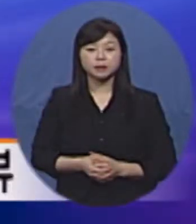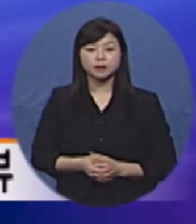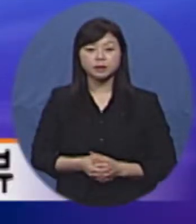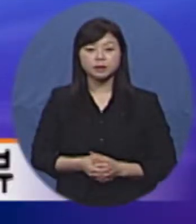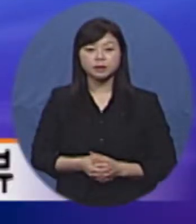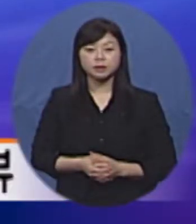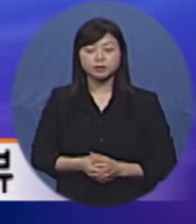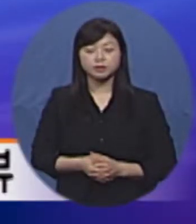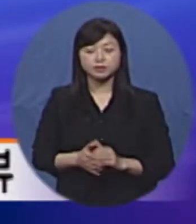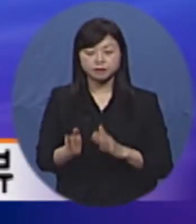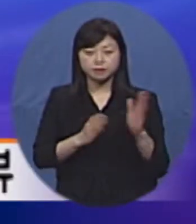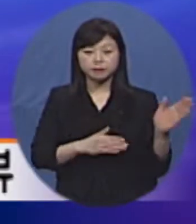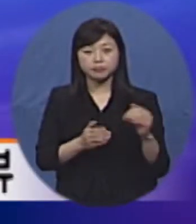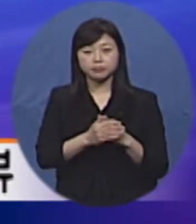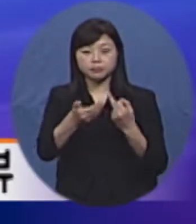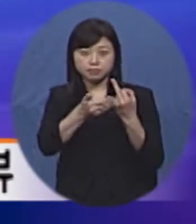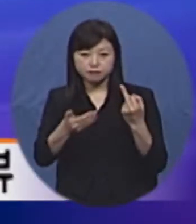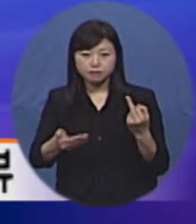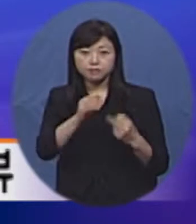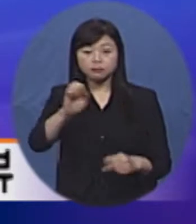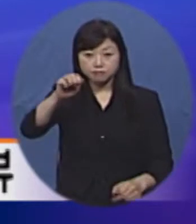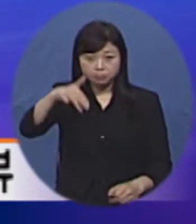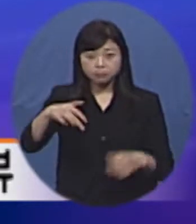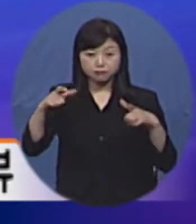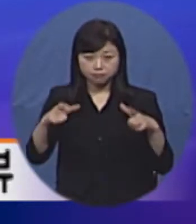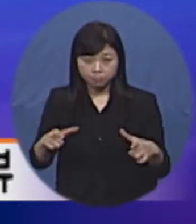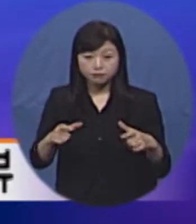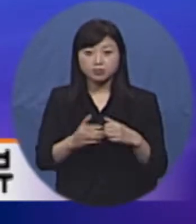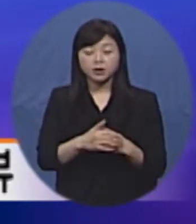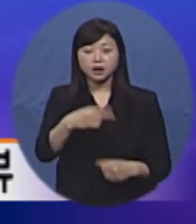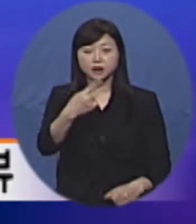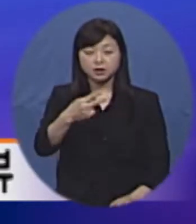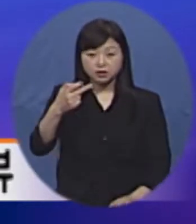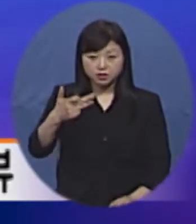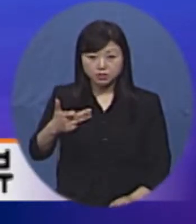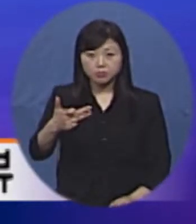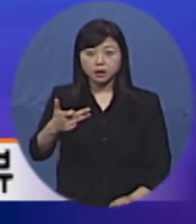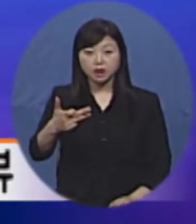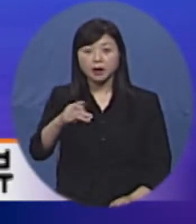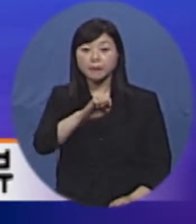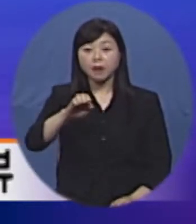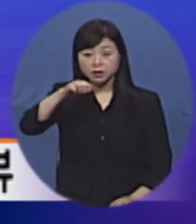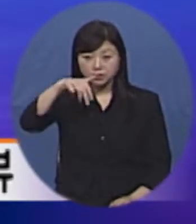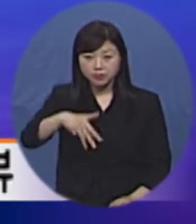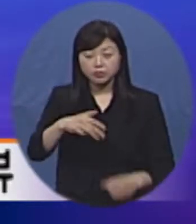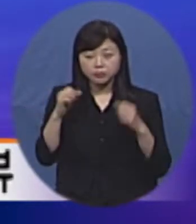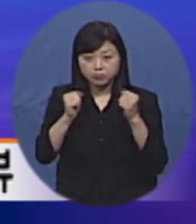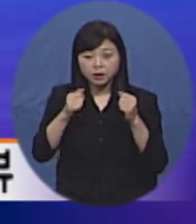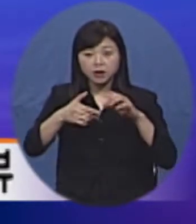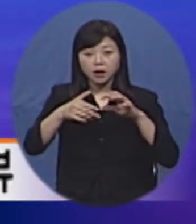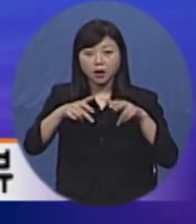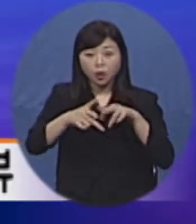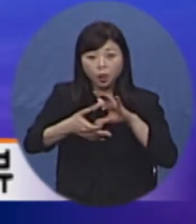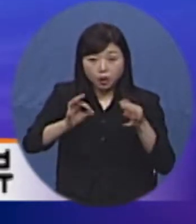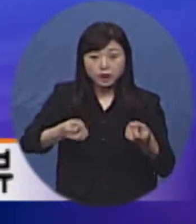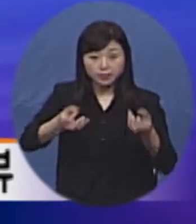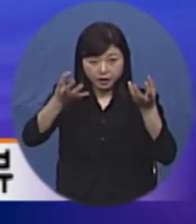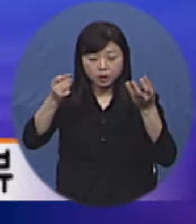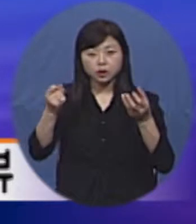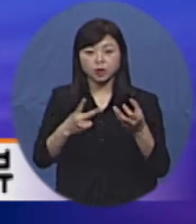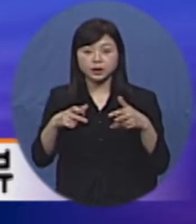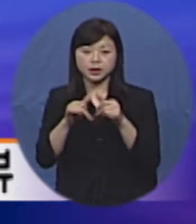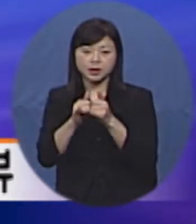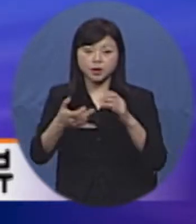다음 소식입니다. 강원도 평창군은 그동안 2018 평창 동계올림픽과 동계 패럴림픽의 이